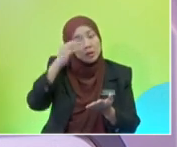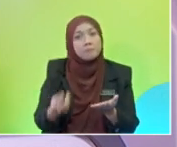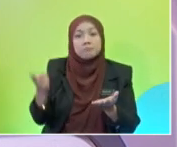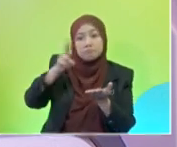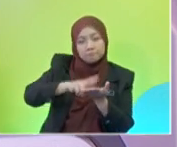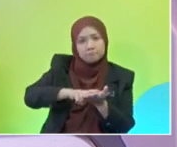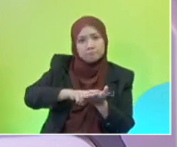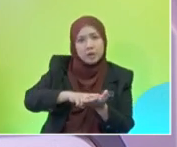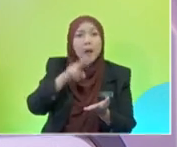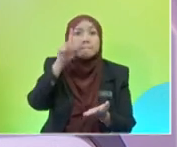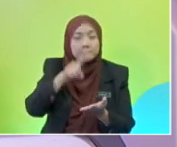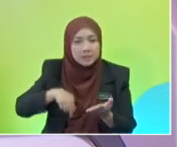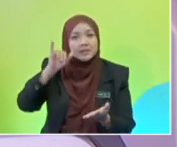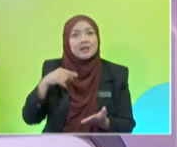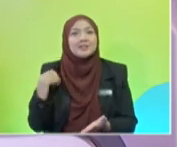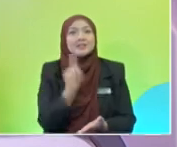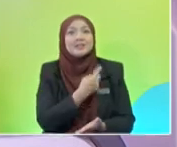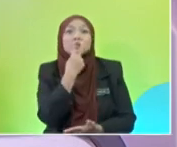pemakaian daripada bayang-bayang